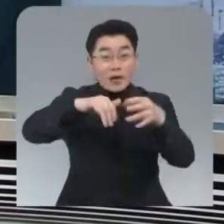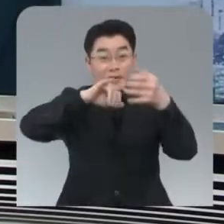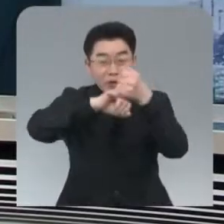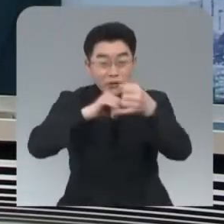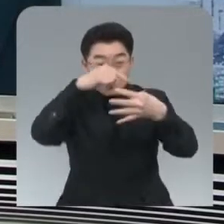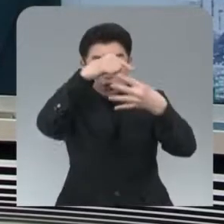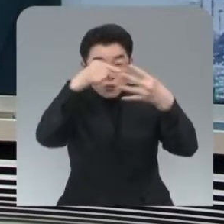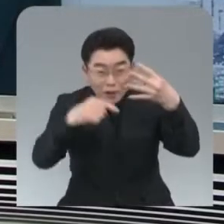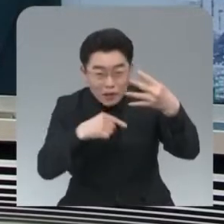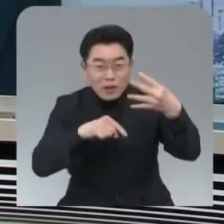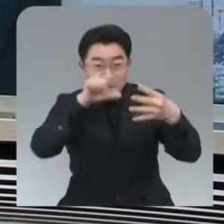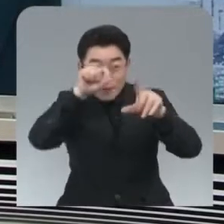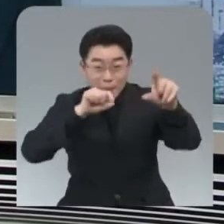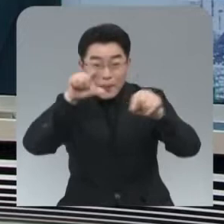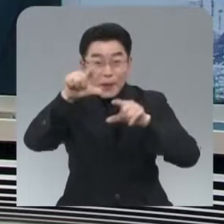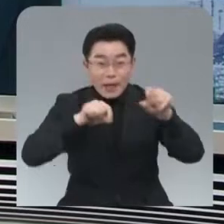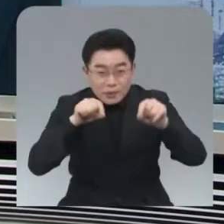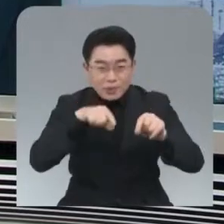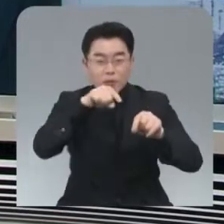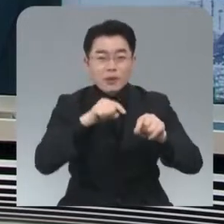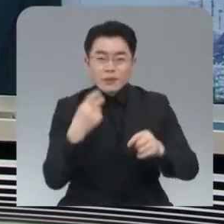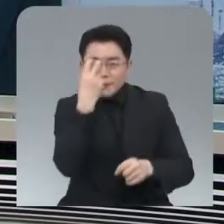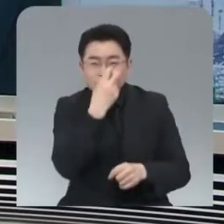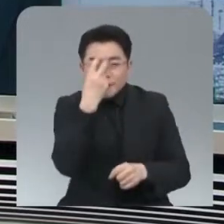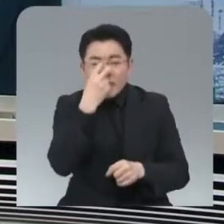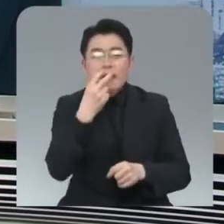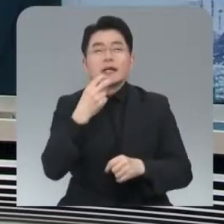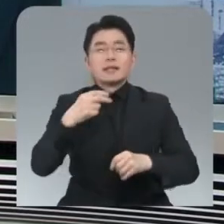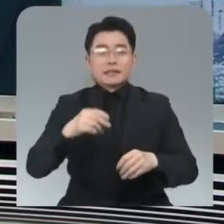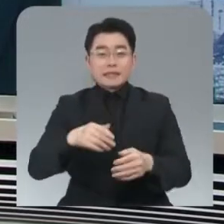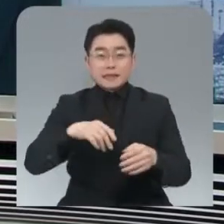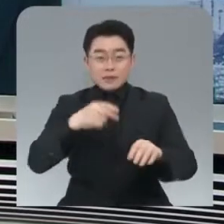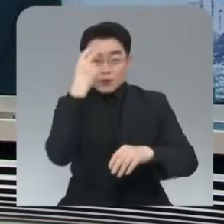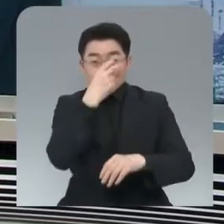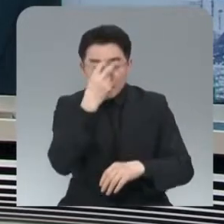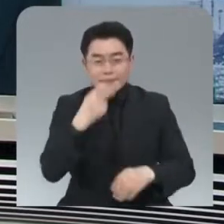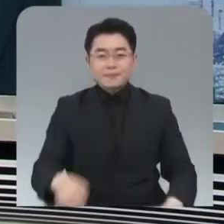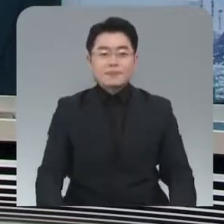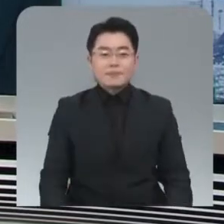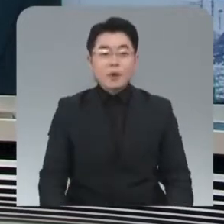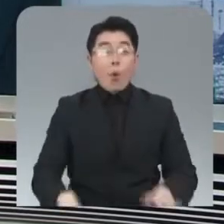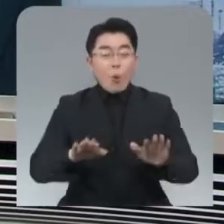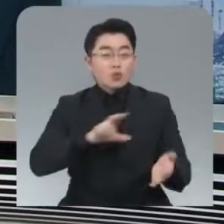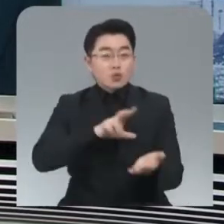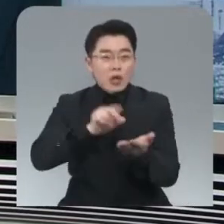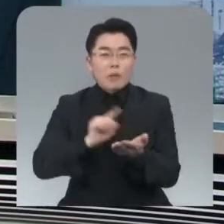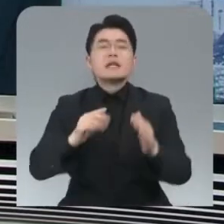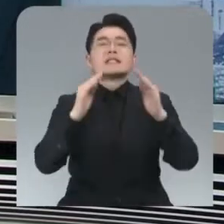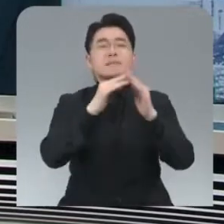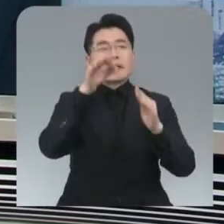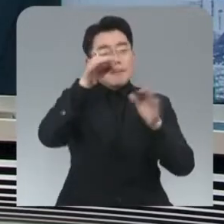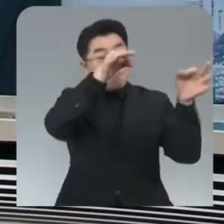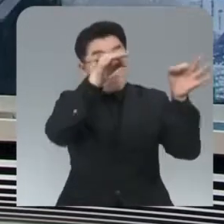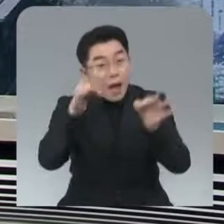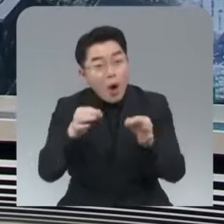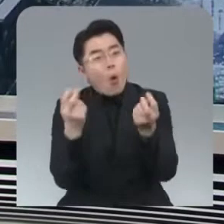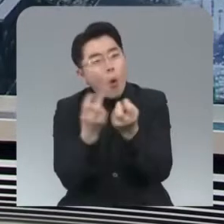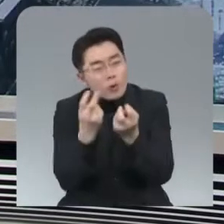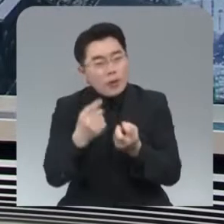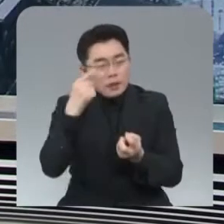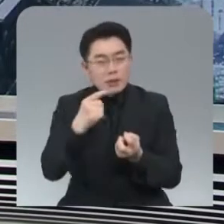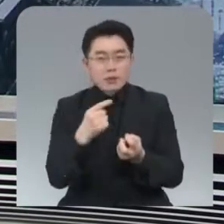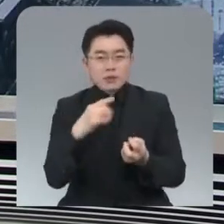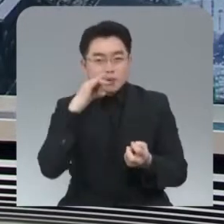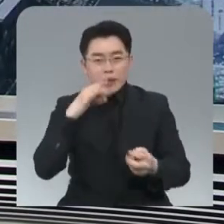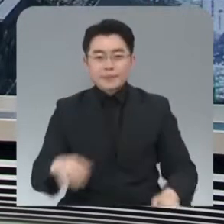유권자가 뽑은 의제에 대한 후보들의 공약을 검증하는 당신의 약속, 우리의 미래. 이번 주제는 집값 안정입니다. 이